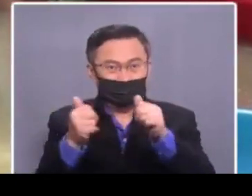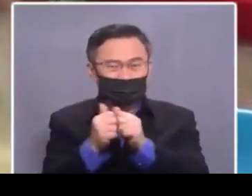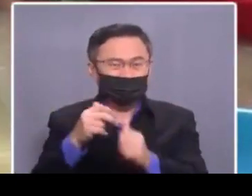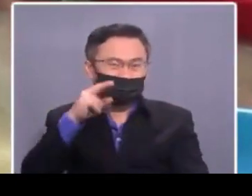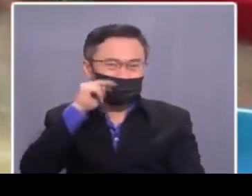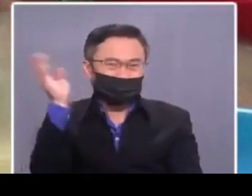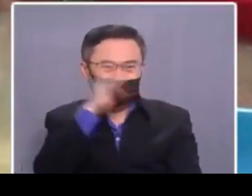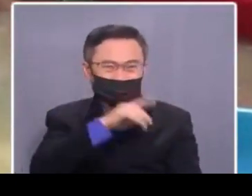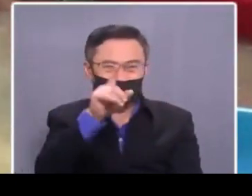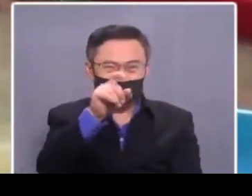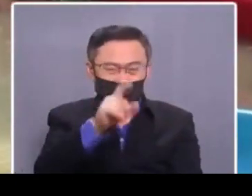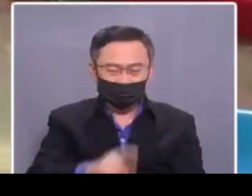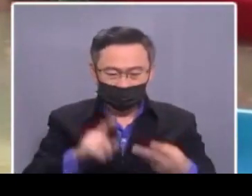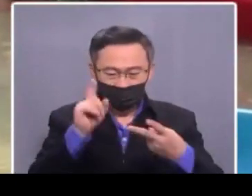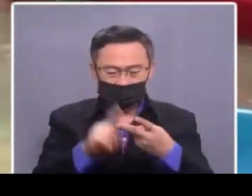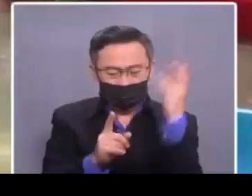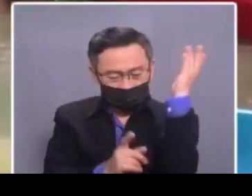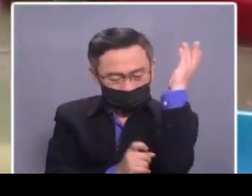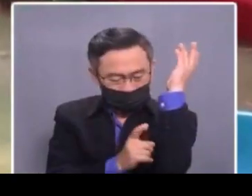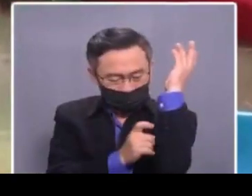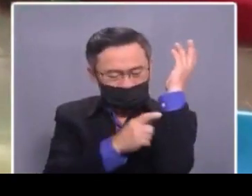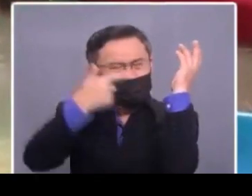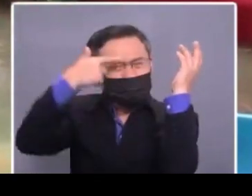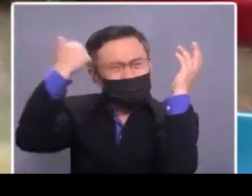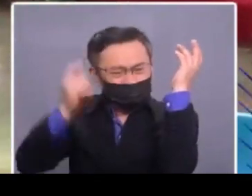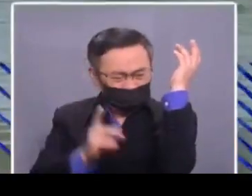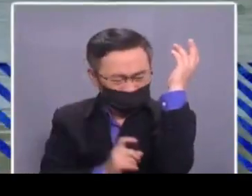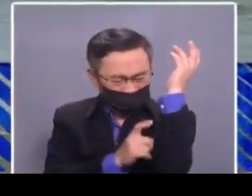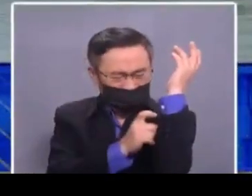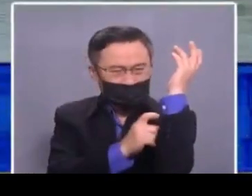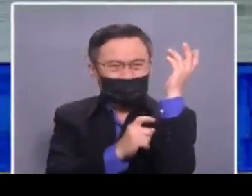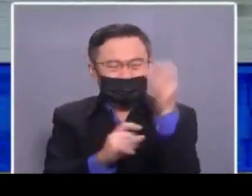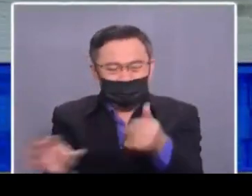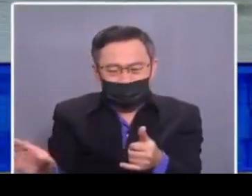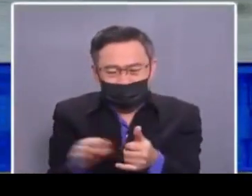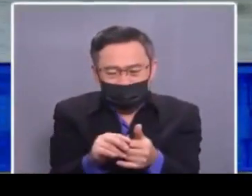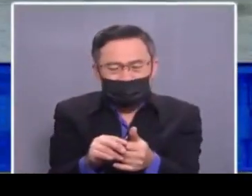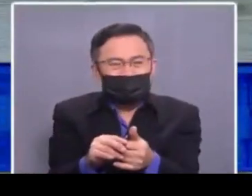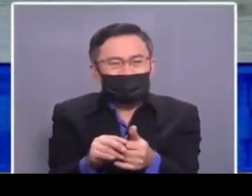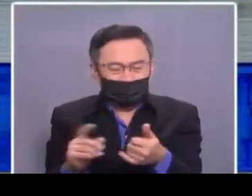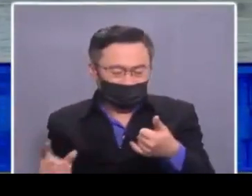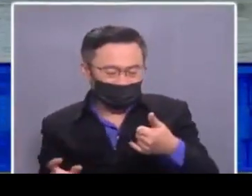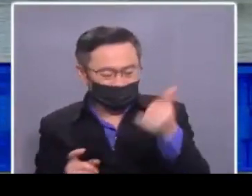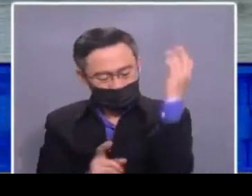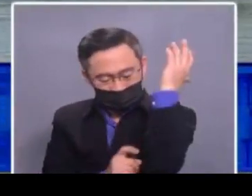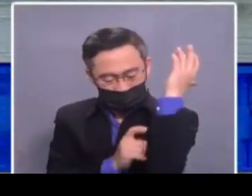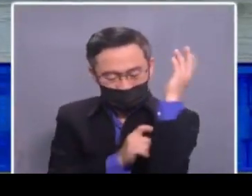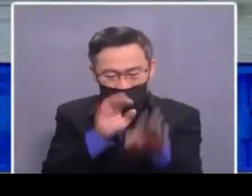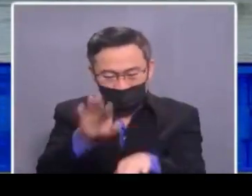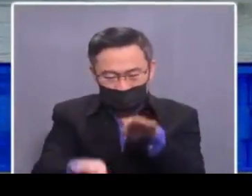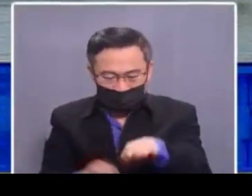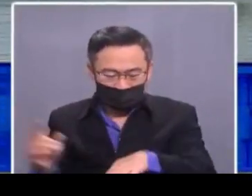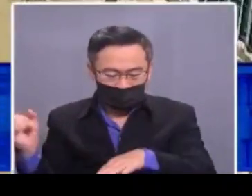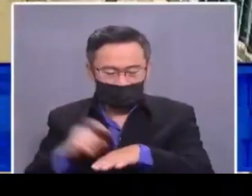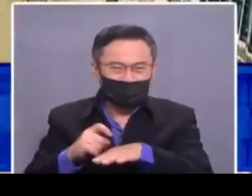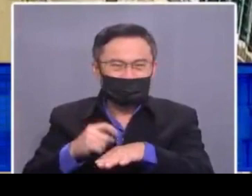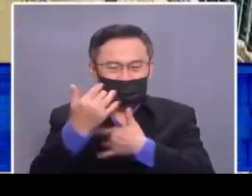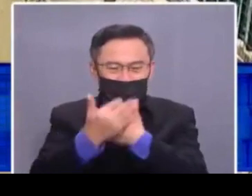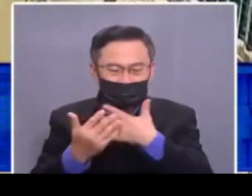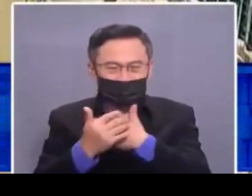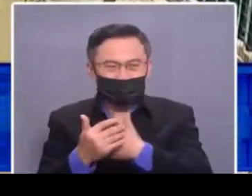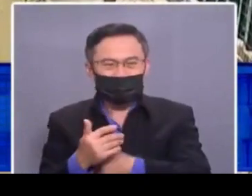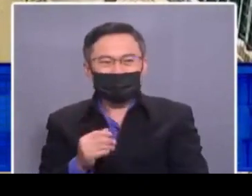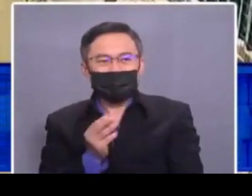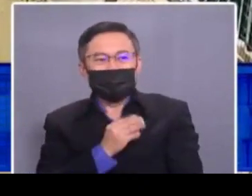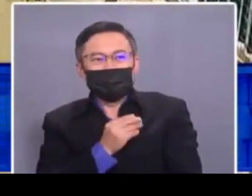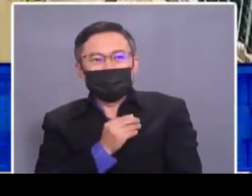ที่มันอยู่ในน้ำด้วยค่ะน้ำท่วมสูงเนี่ยประมาณ1เมตรด้วยกันค่ะคุณผู้ชมและสำหรับวันนี้เขื่อนเจ้าพระยาก็จะ